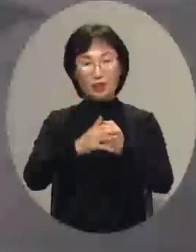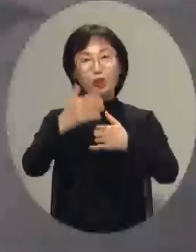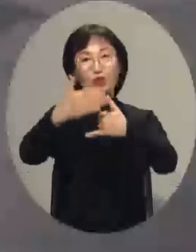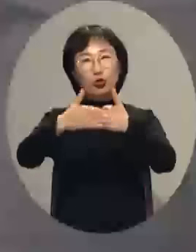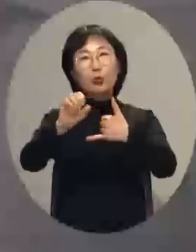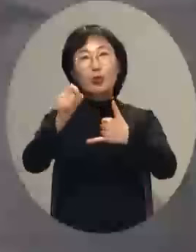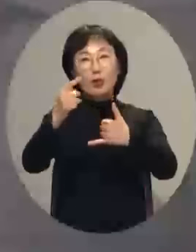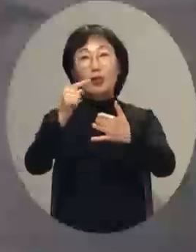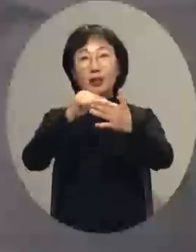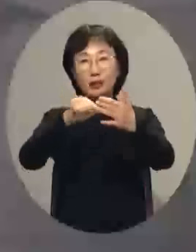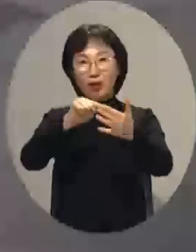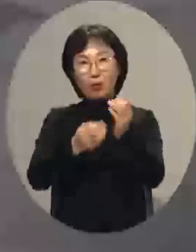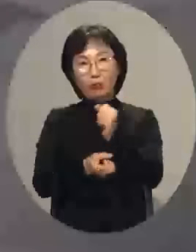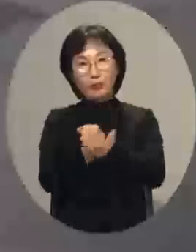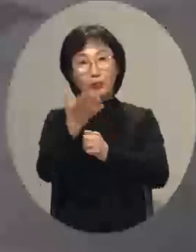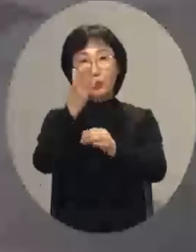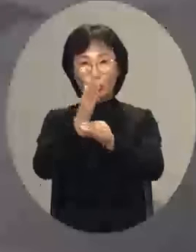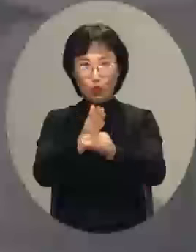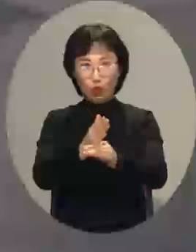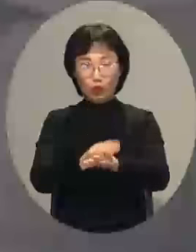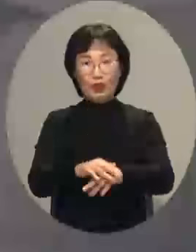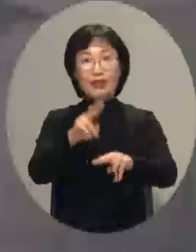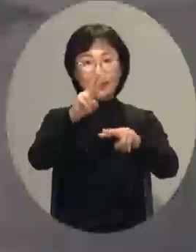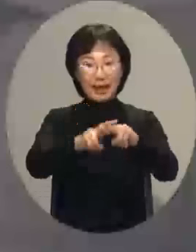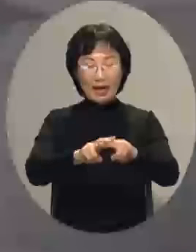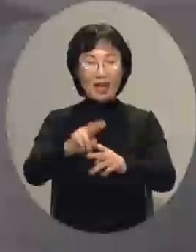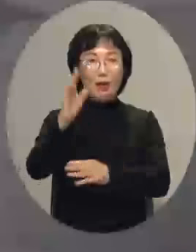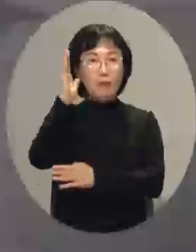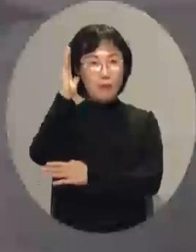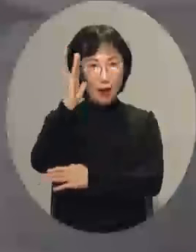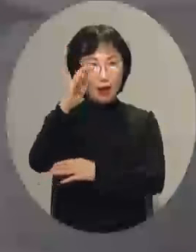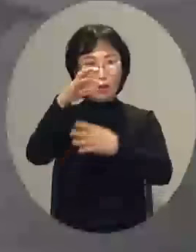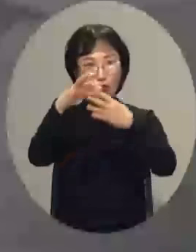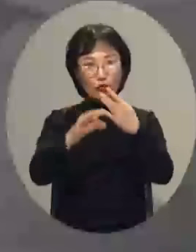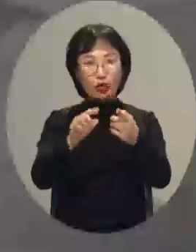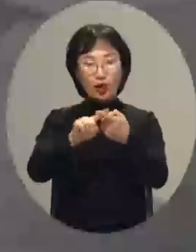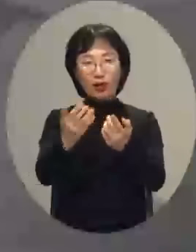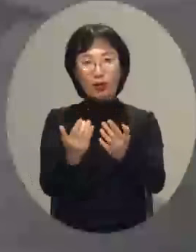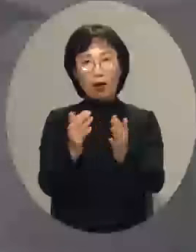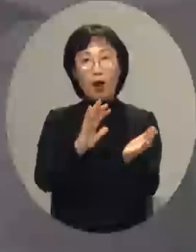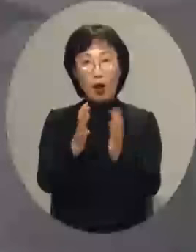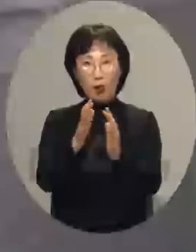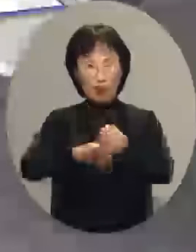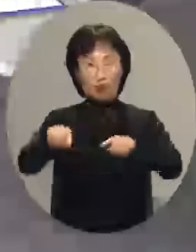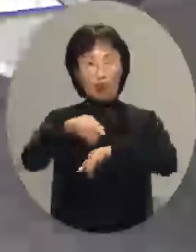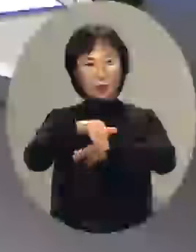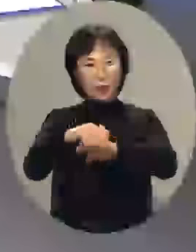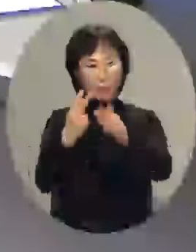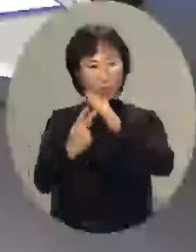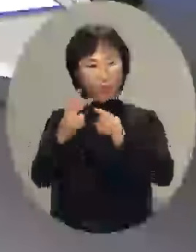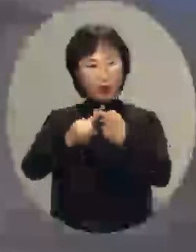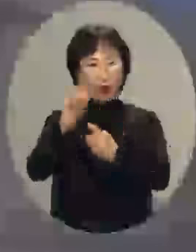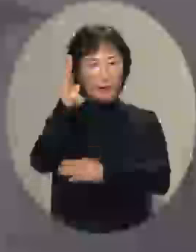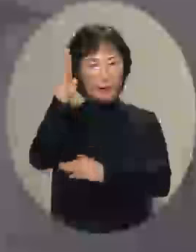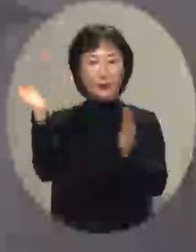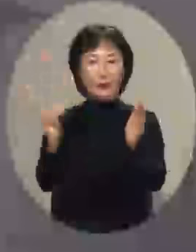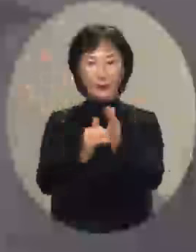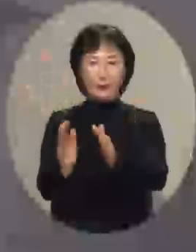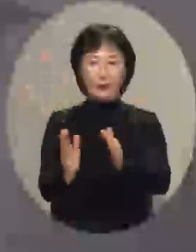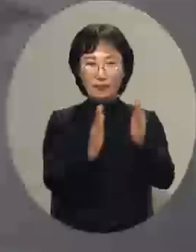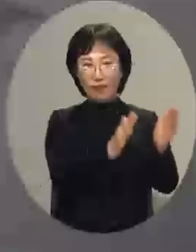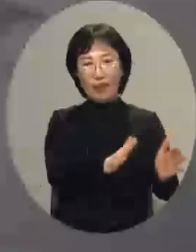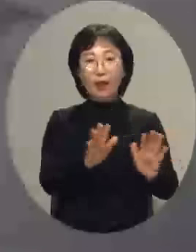통해서 생중계되고 있습니다. 좌석과 발언 순서는 사전 협의를 통해서 정했고요. 이번에는 주도권